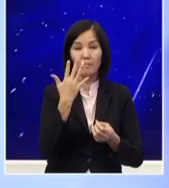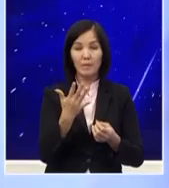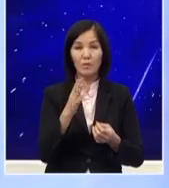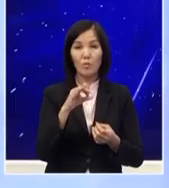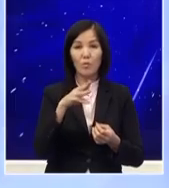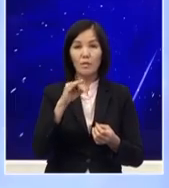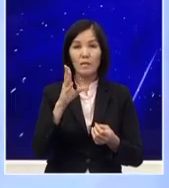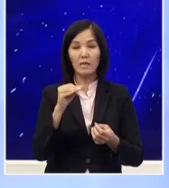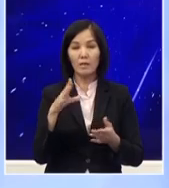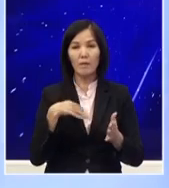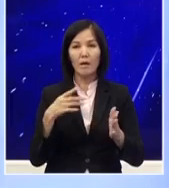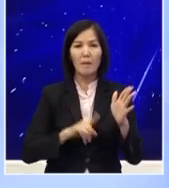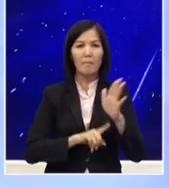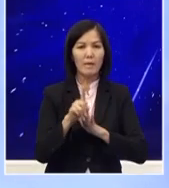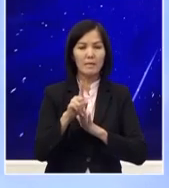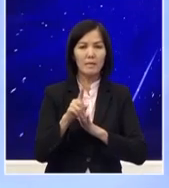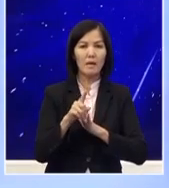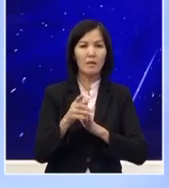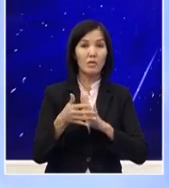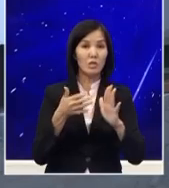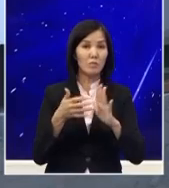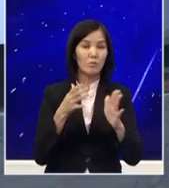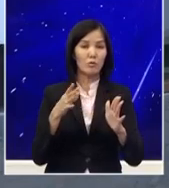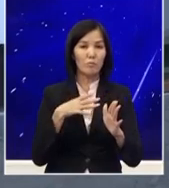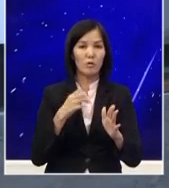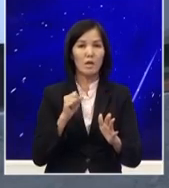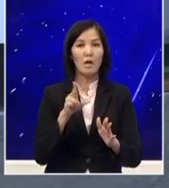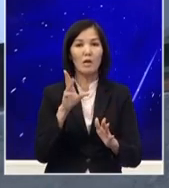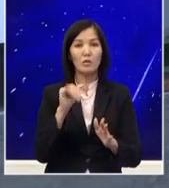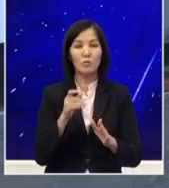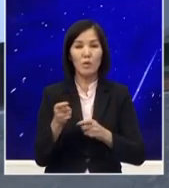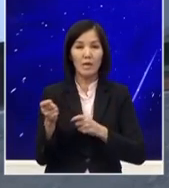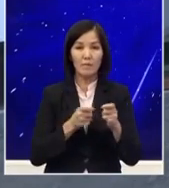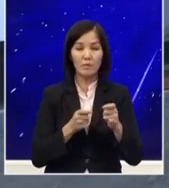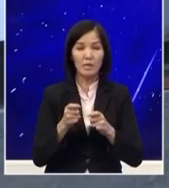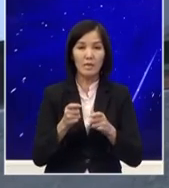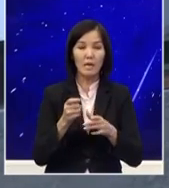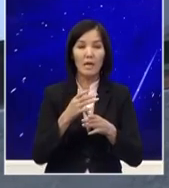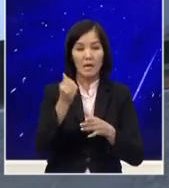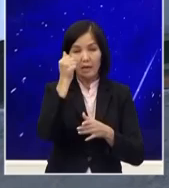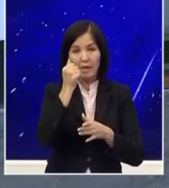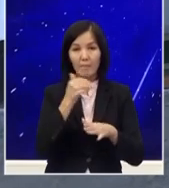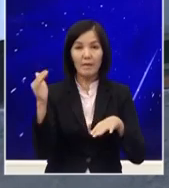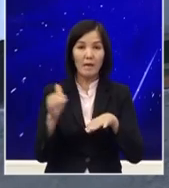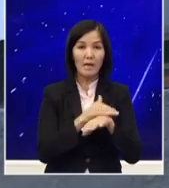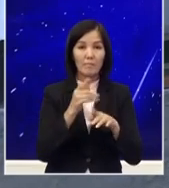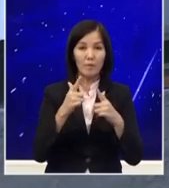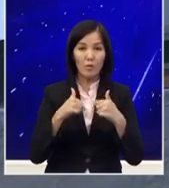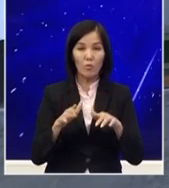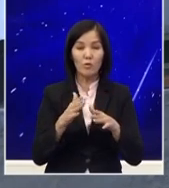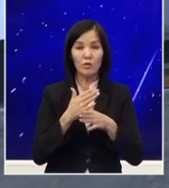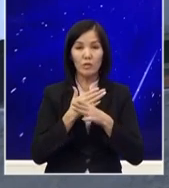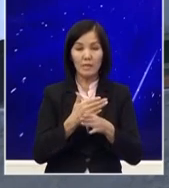болды. Басында тапшылығымыз әрине болды. Ақсу халқына әкімшілікке рахмет. Қайырымдылық қорын жасап,